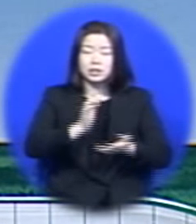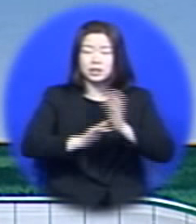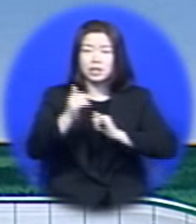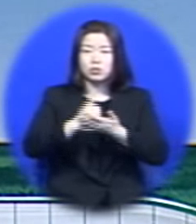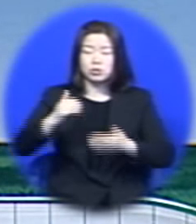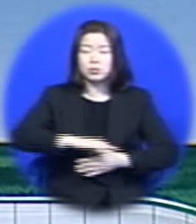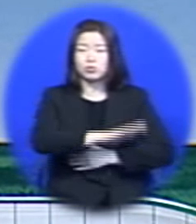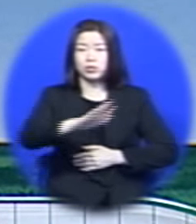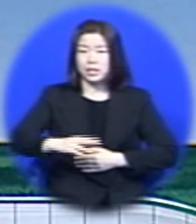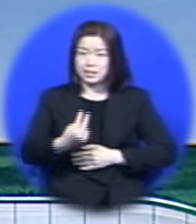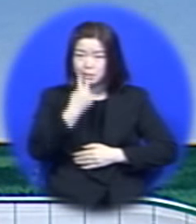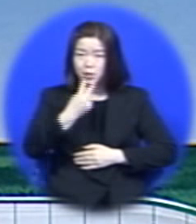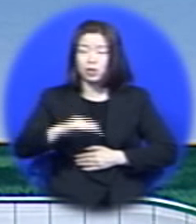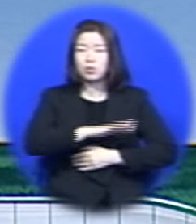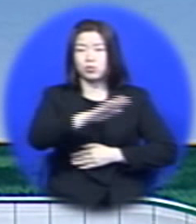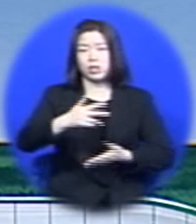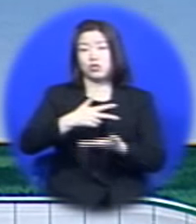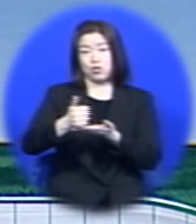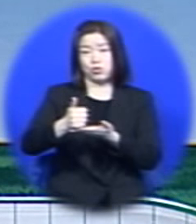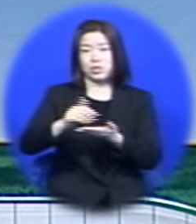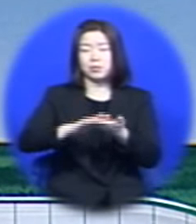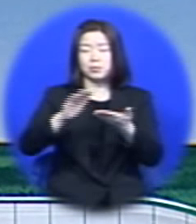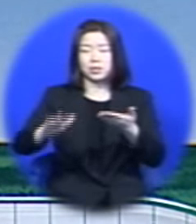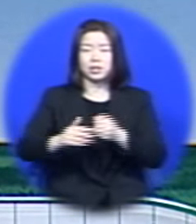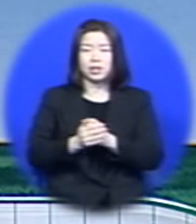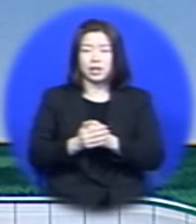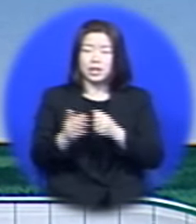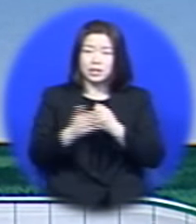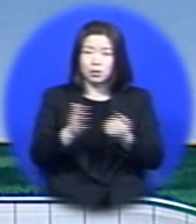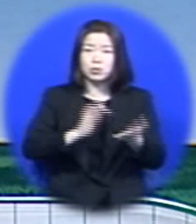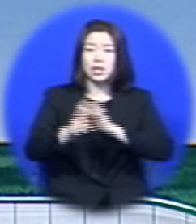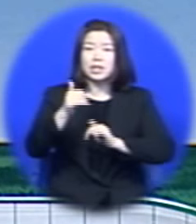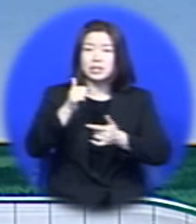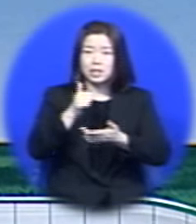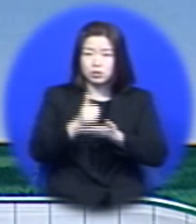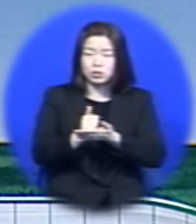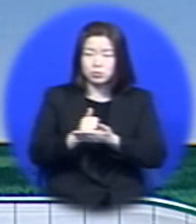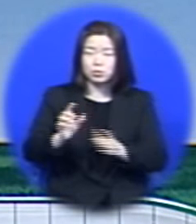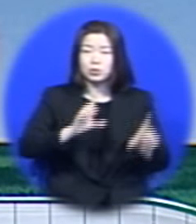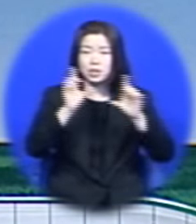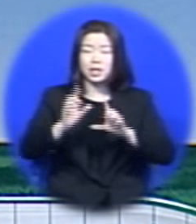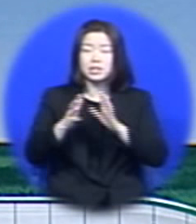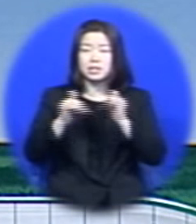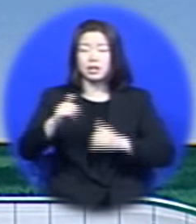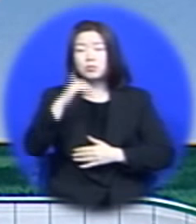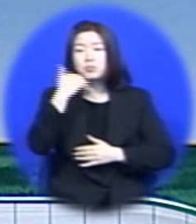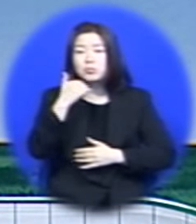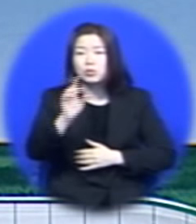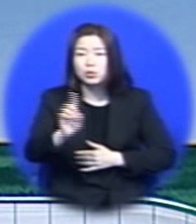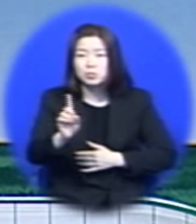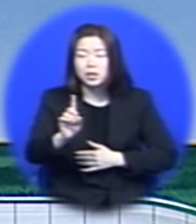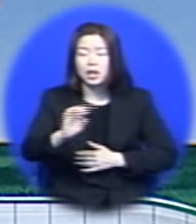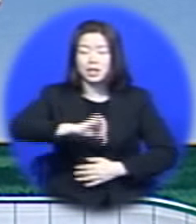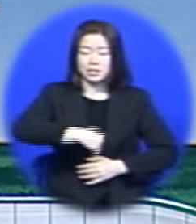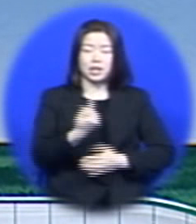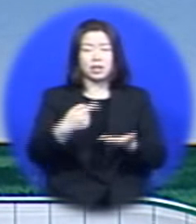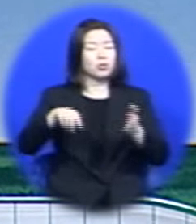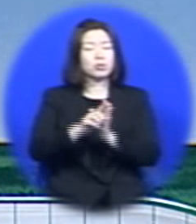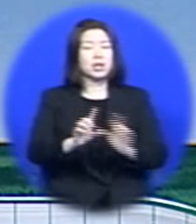우리의 주님이세요. 그러니 예수 믿는 사람은 어떤 사람이겠습니까? 자기를 위하는 사람이